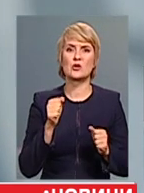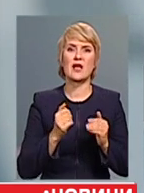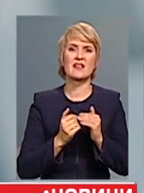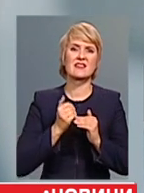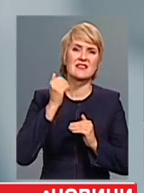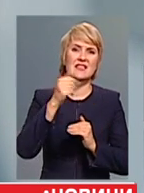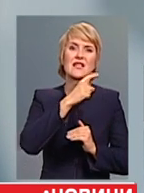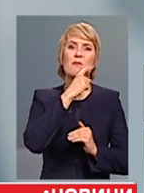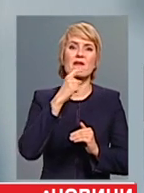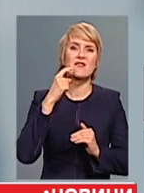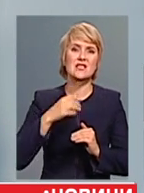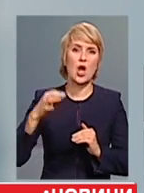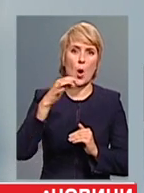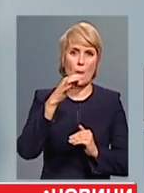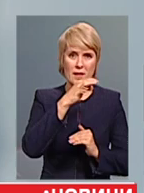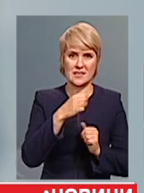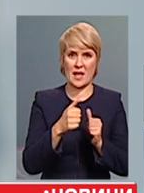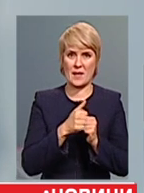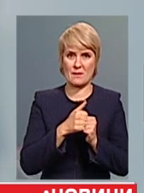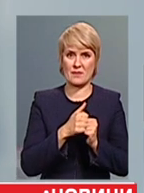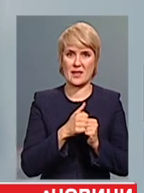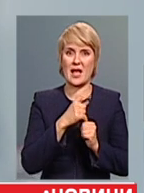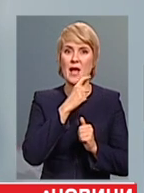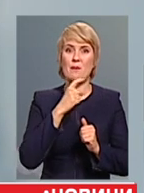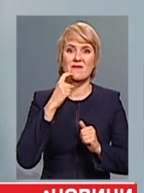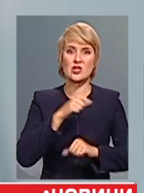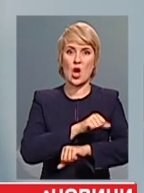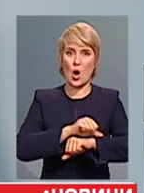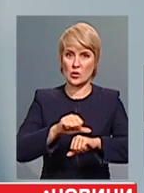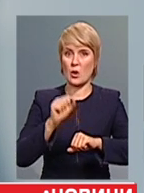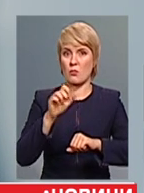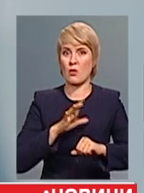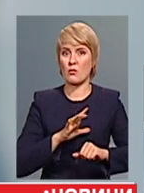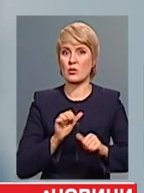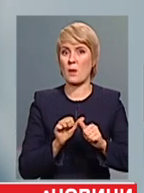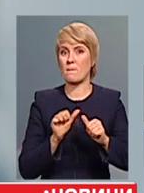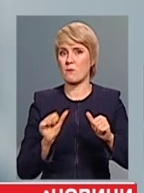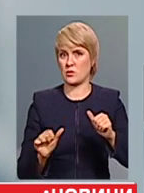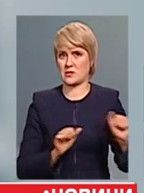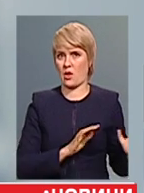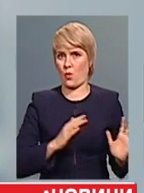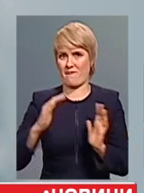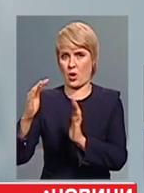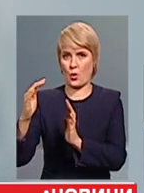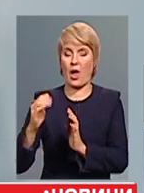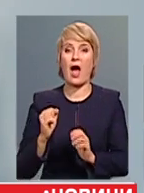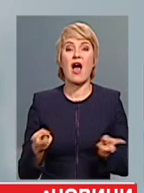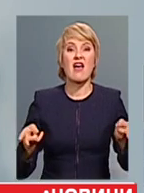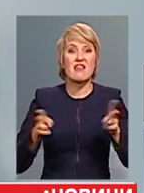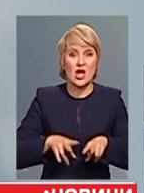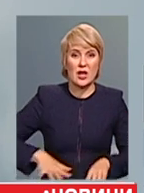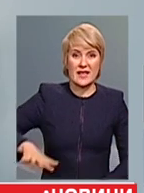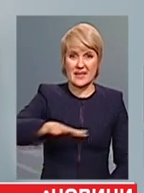північні області, тобто які примикають до нашого північного кордону, будуть поза увагою. Але нарешті